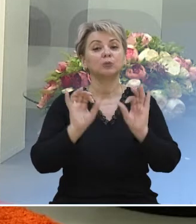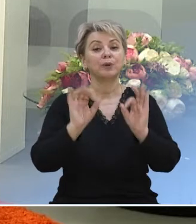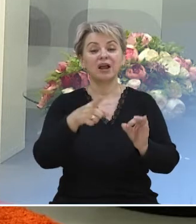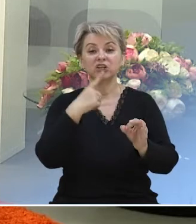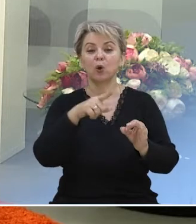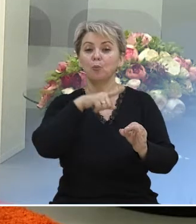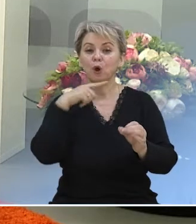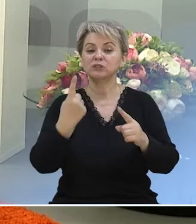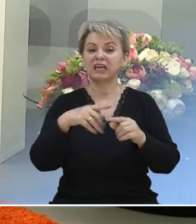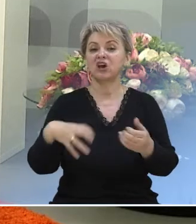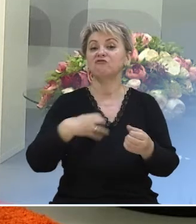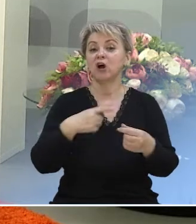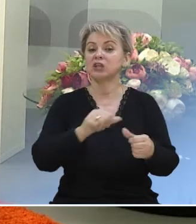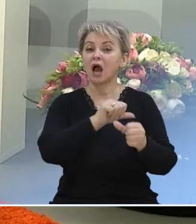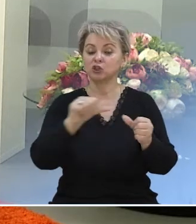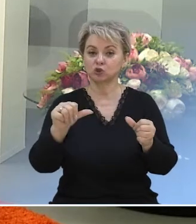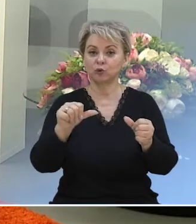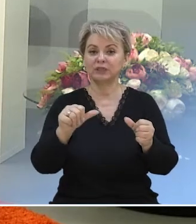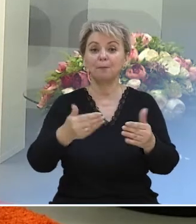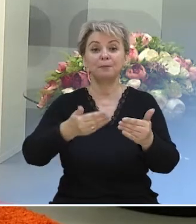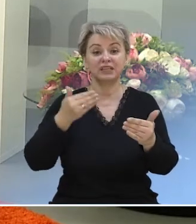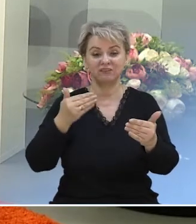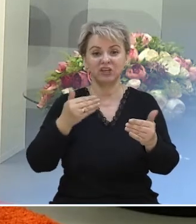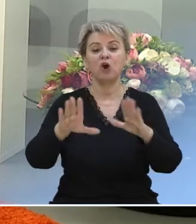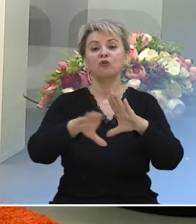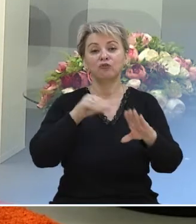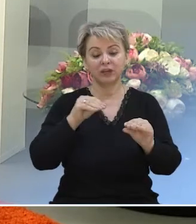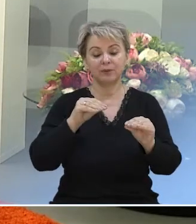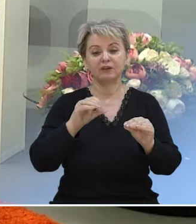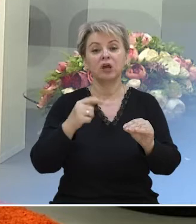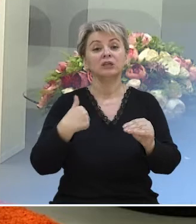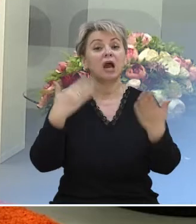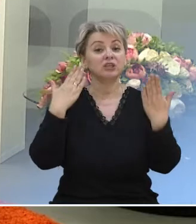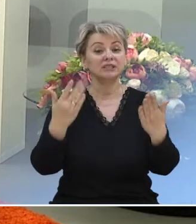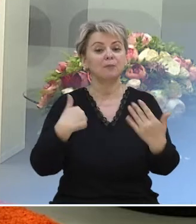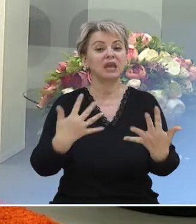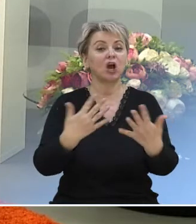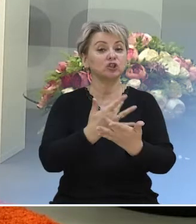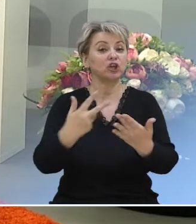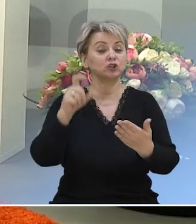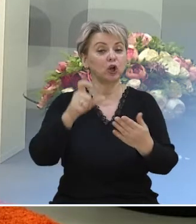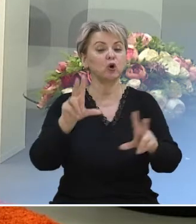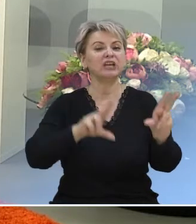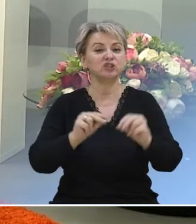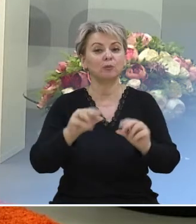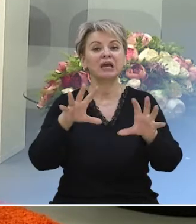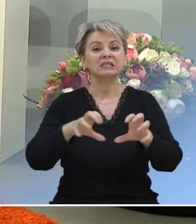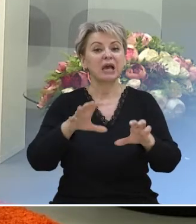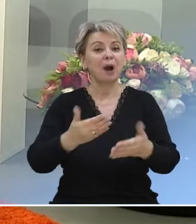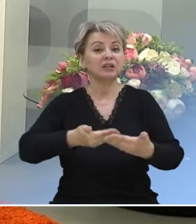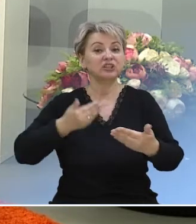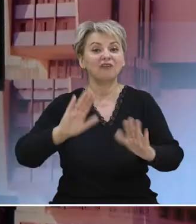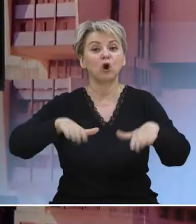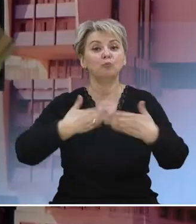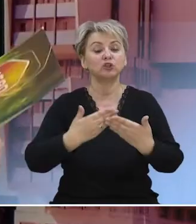Да, правильно говорить по-русски – это очень важно, особенно вот в преддверии выборов. Я не знаю, вот мне кажется, некоторые люди рискуют. Вот